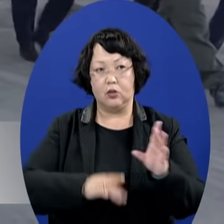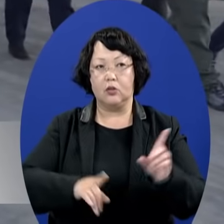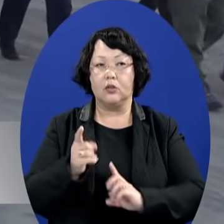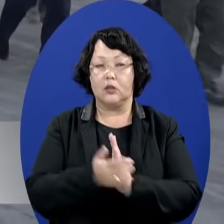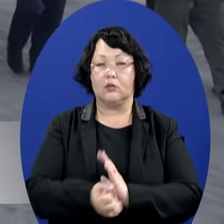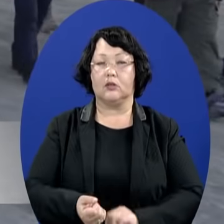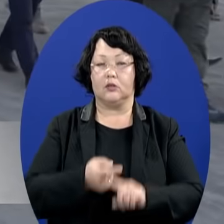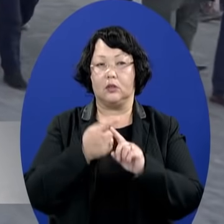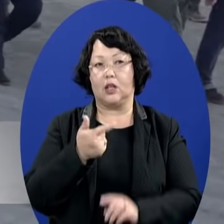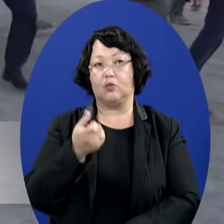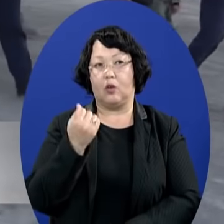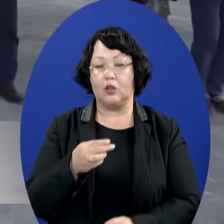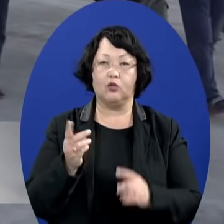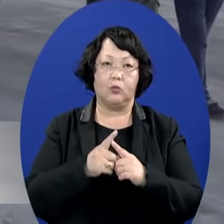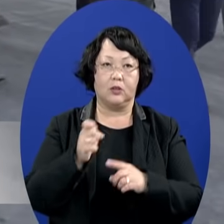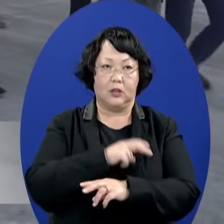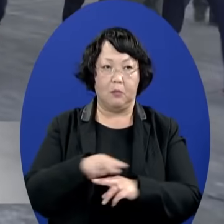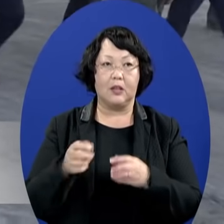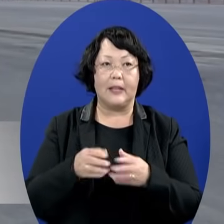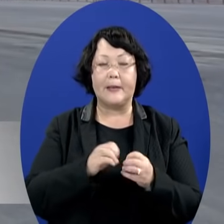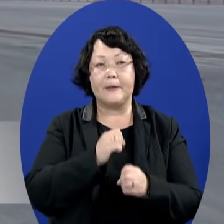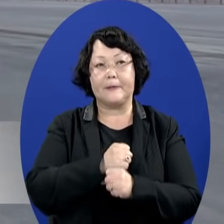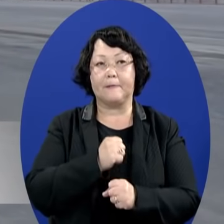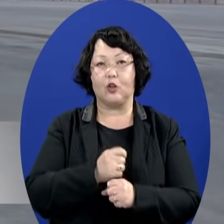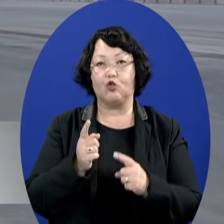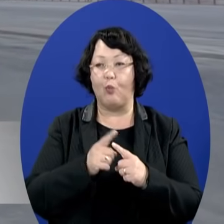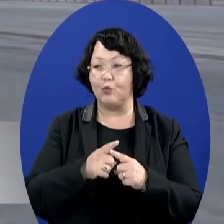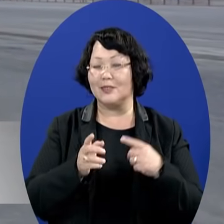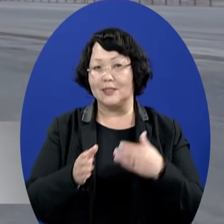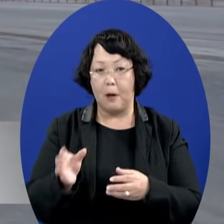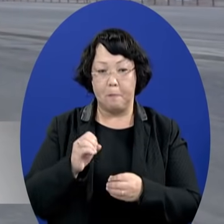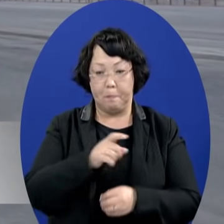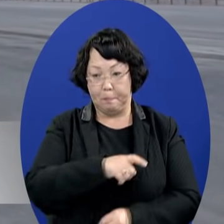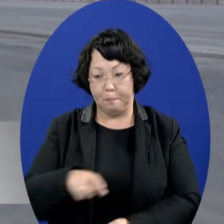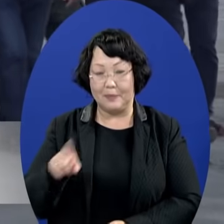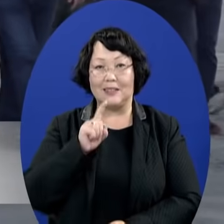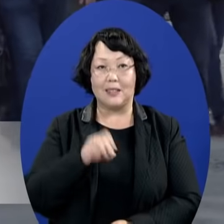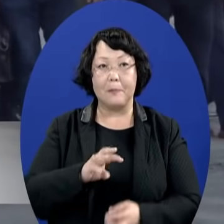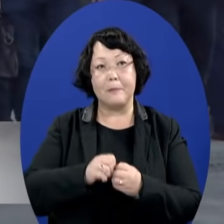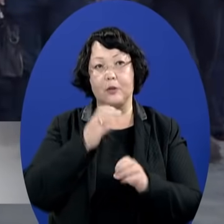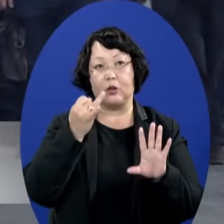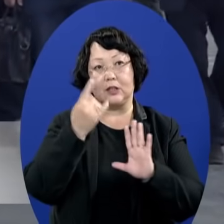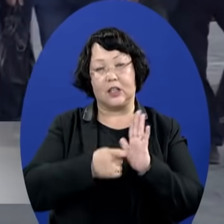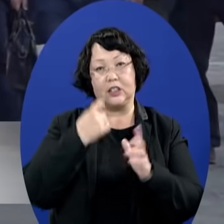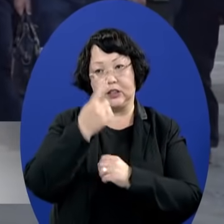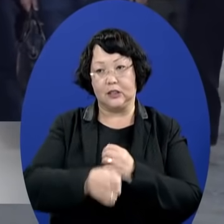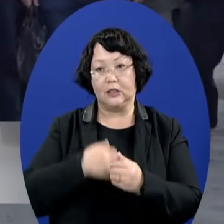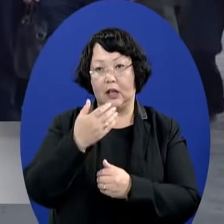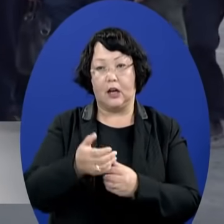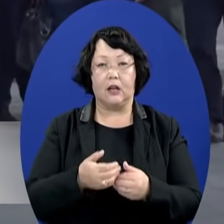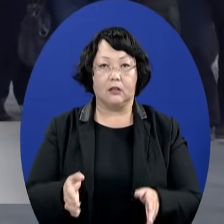тулд гашуун сухатын төмөр замыг ашиглалтанд оруулахар ажиллаж байгааг засгийн газраас хэлж байна. Төмөр зам ирэх оны 7-р сард ашиглалтанд орно гэлээ.